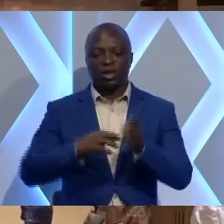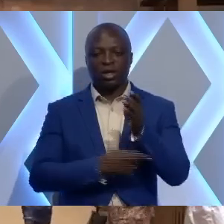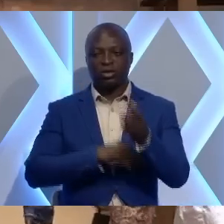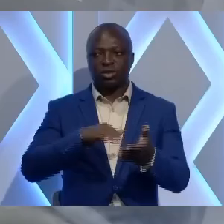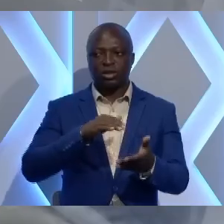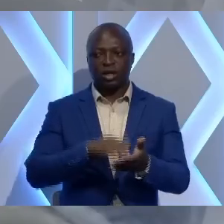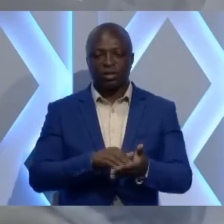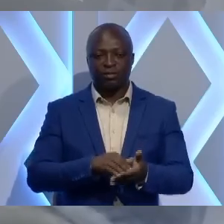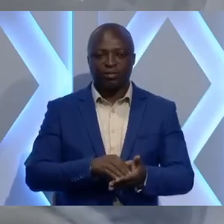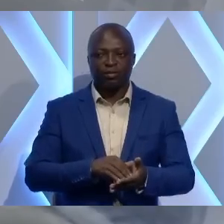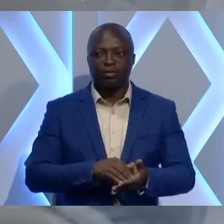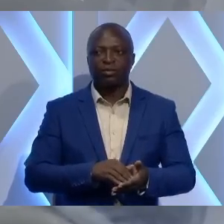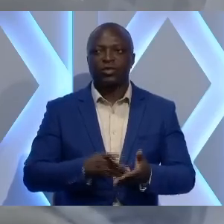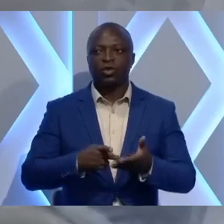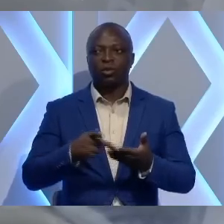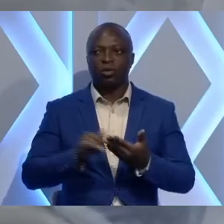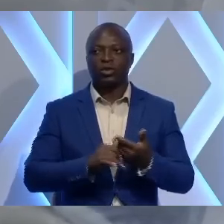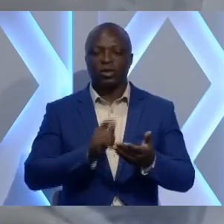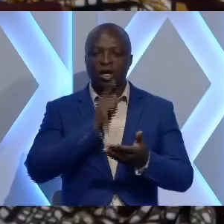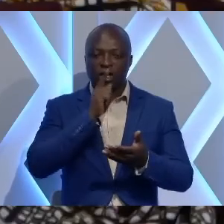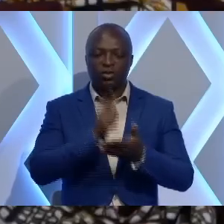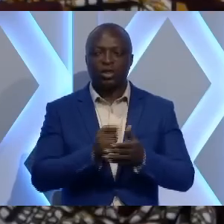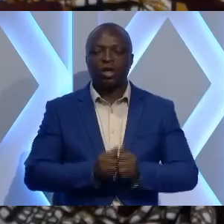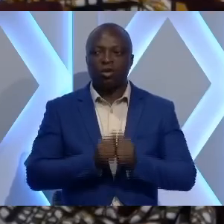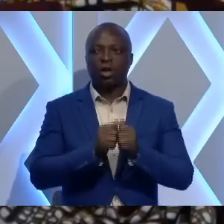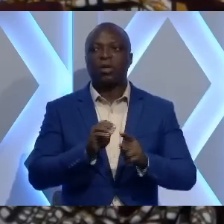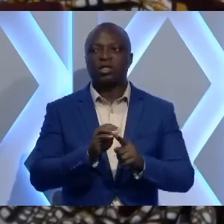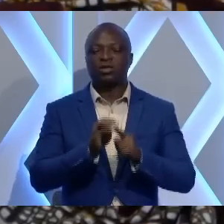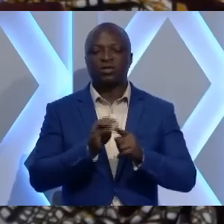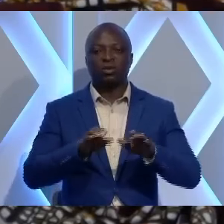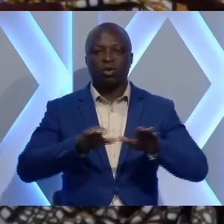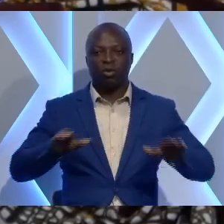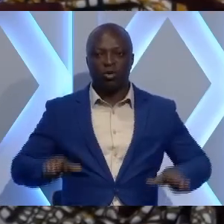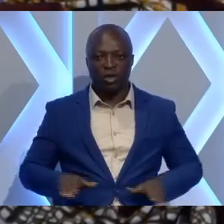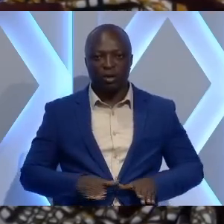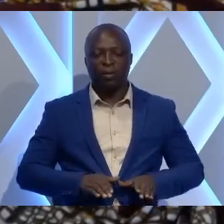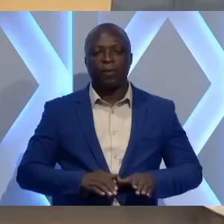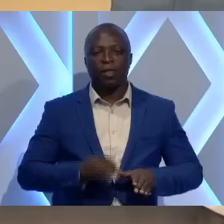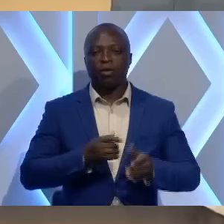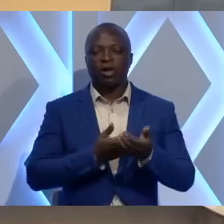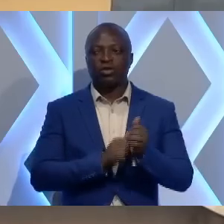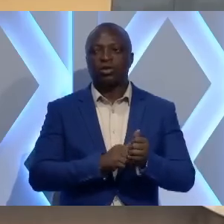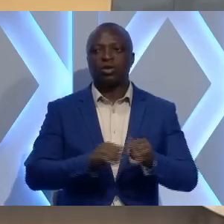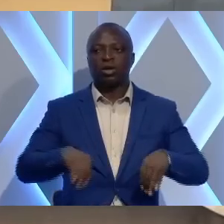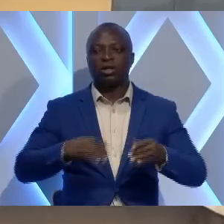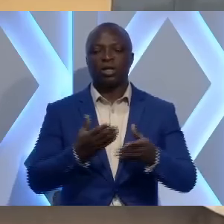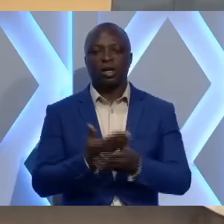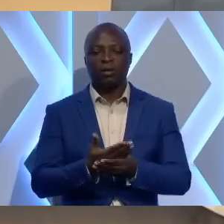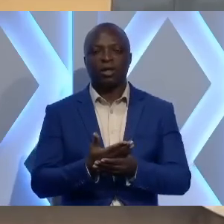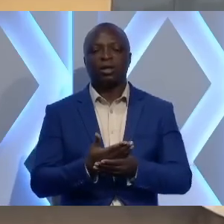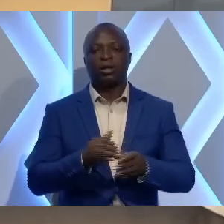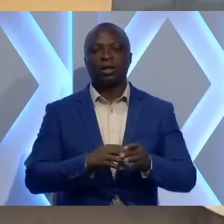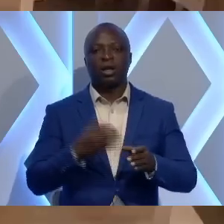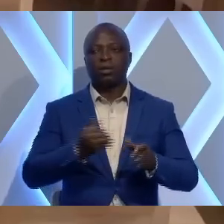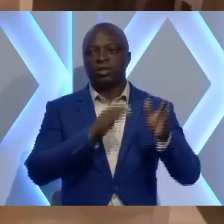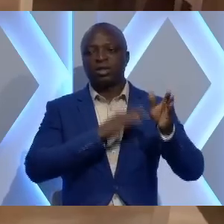région centrale. Le projet assure un accompagnement spécifique aux communautés pour ensuite leur laisser la main dans la prise